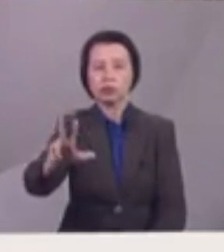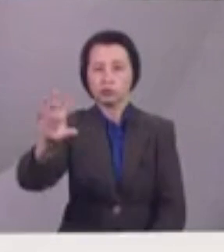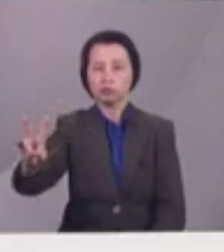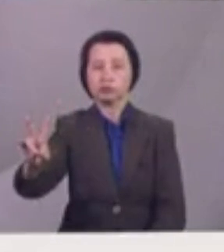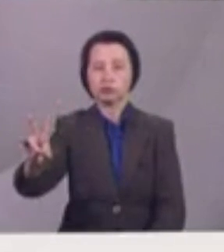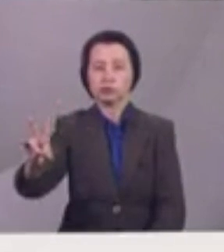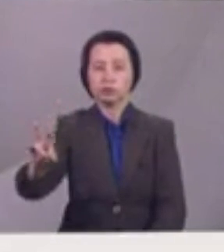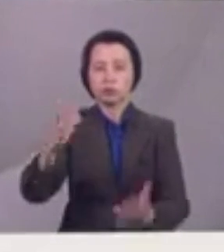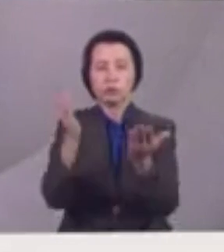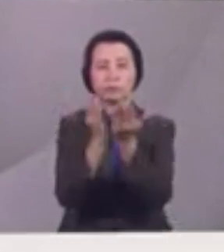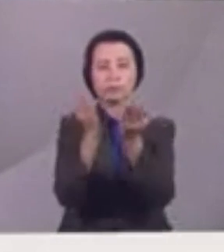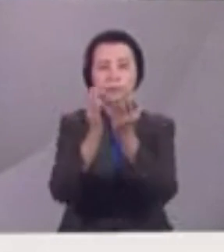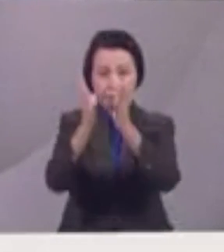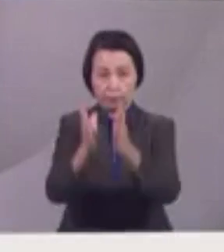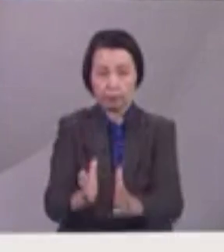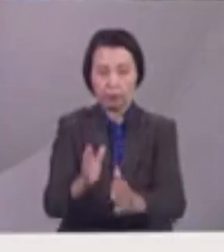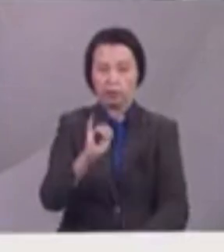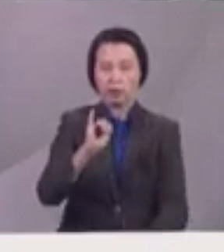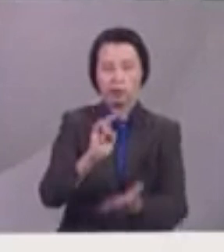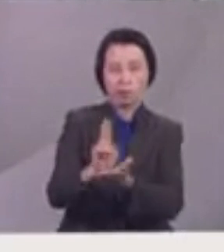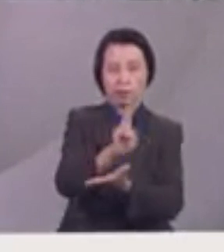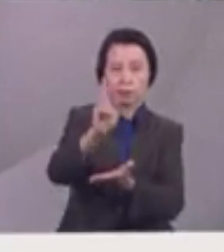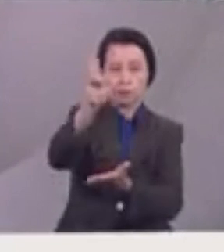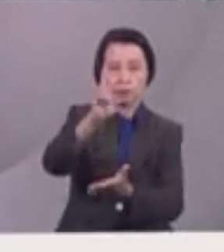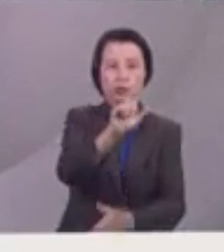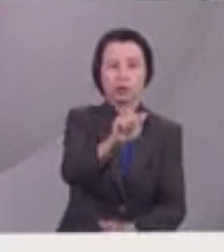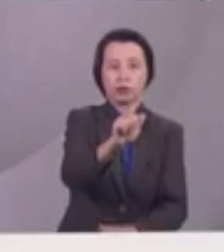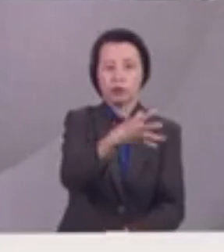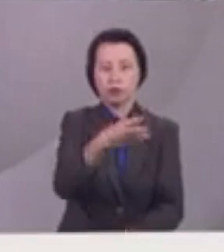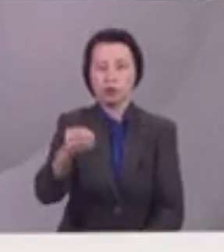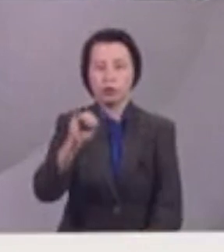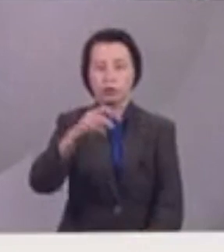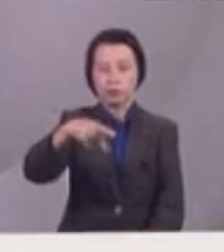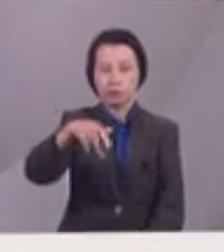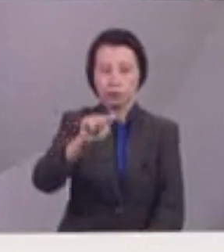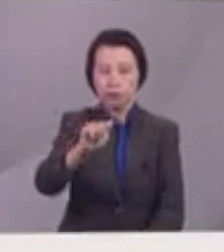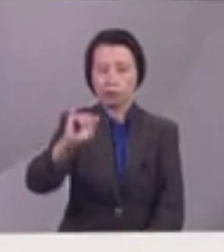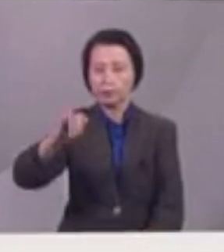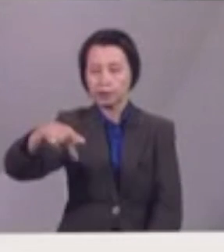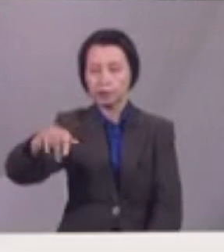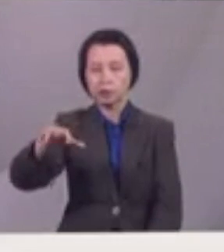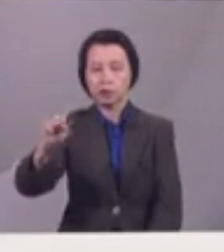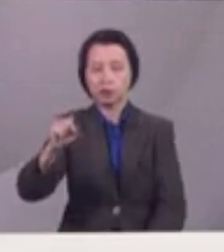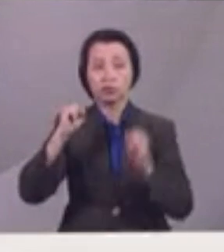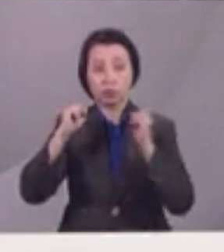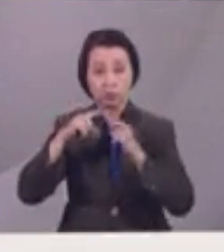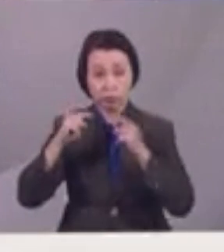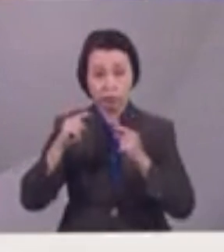49,437 pelajar IPT A dan IPTS yang berada di kampus